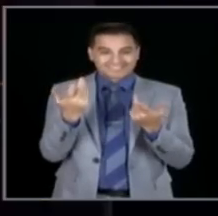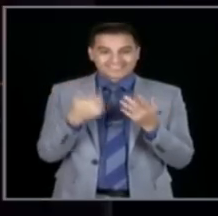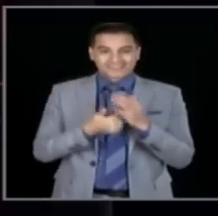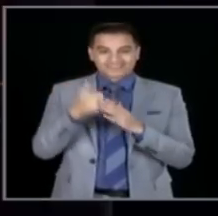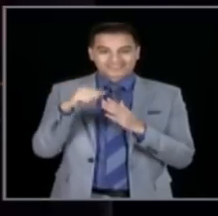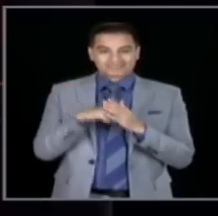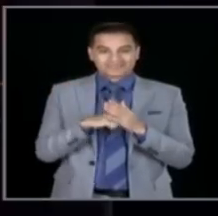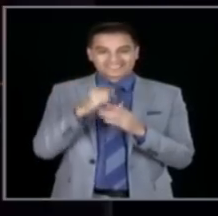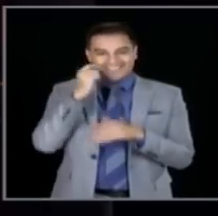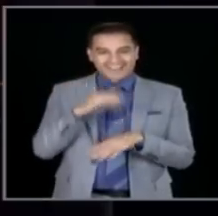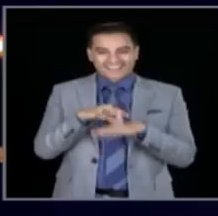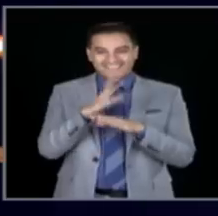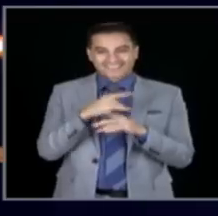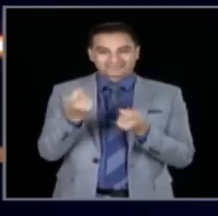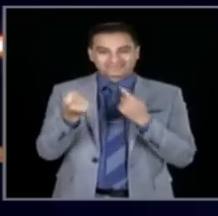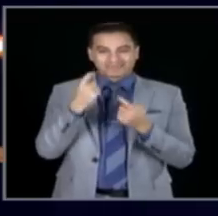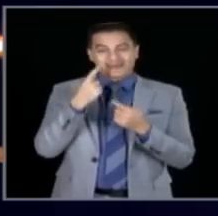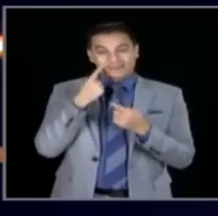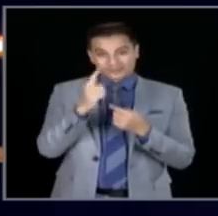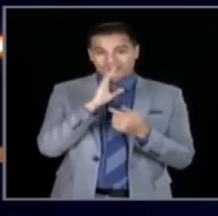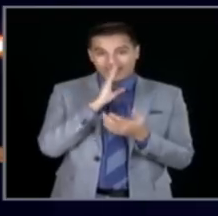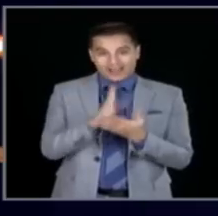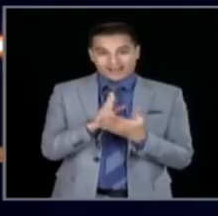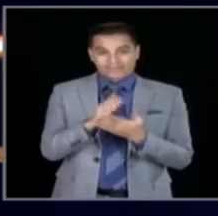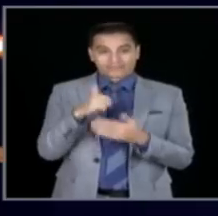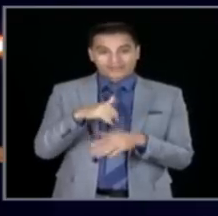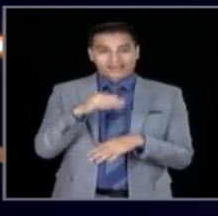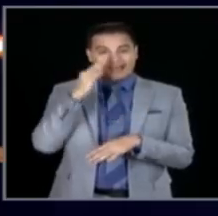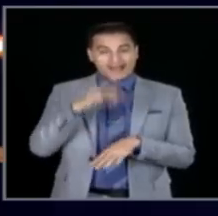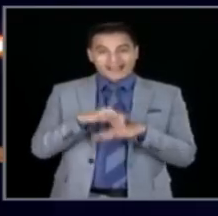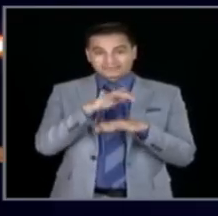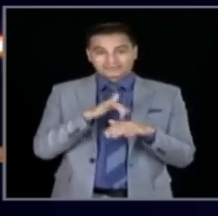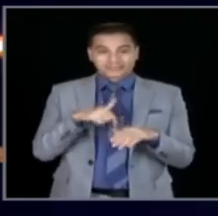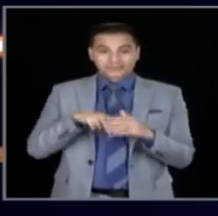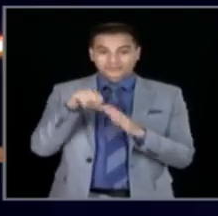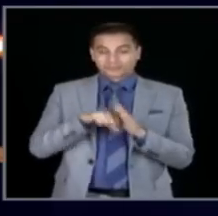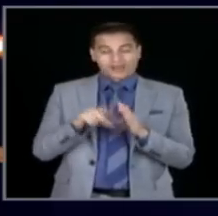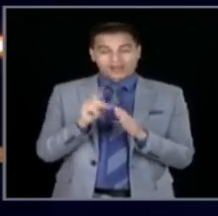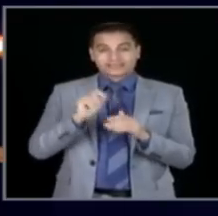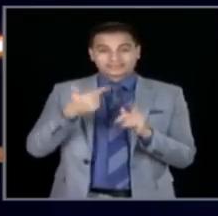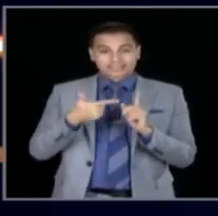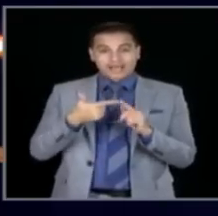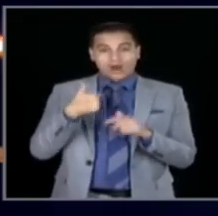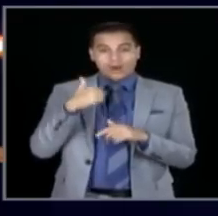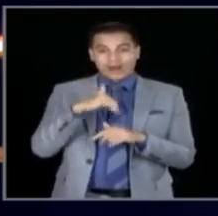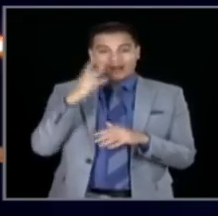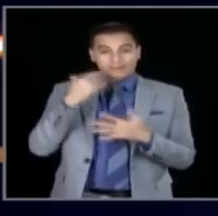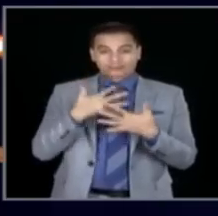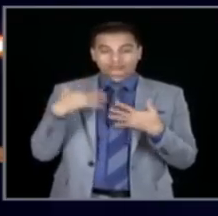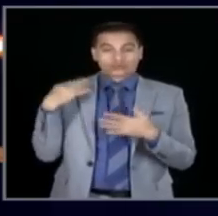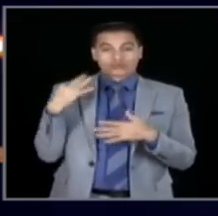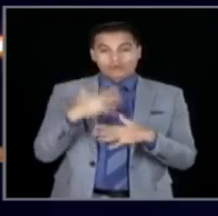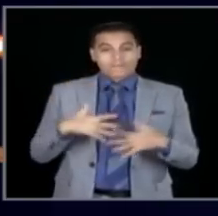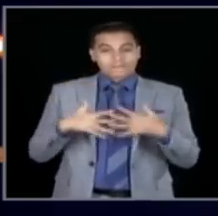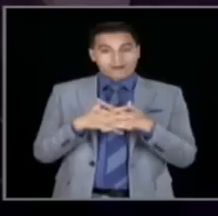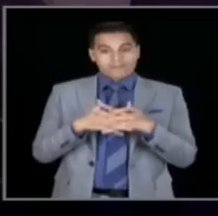نجحنا او خسرنا. اولا بصي، احنا ما عندناش حد بيجي هنا بيخسر. تاني حاجه، احنا جايين نستمتع بالتجربه. طبعا